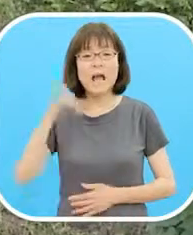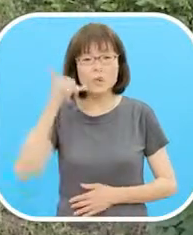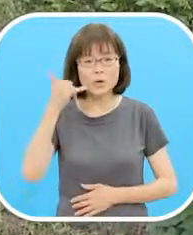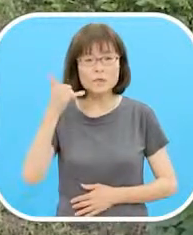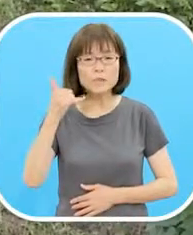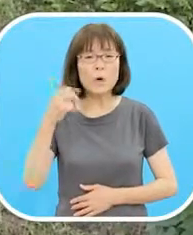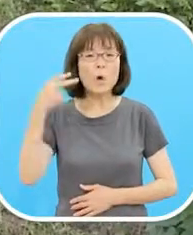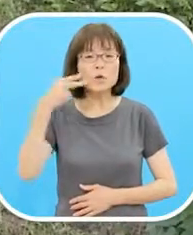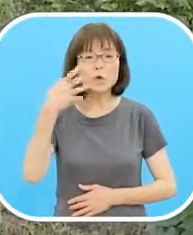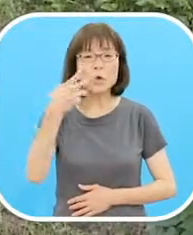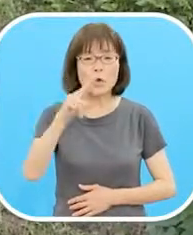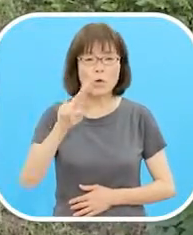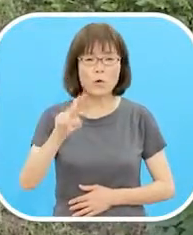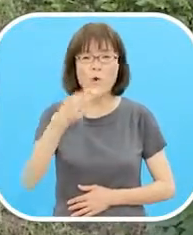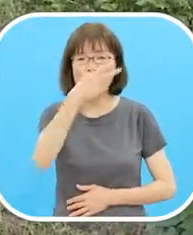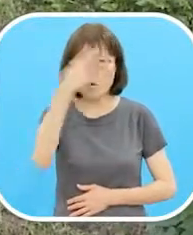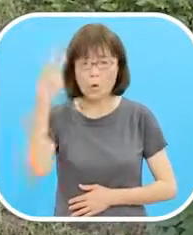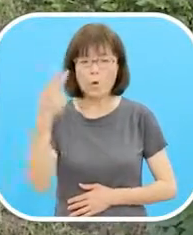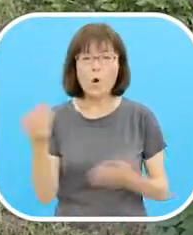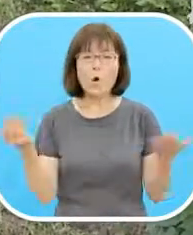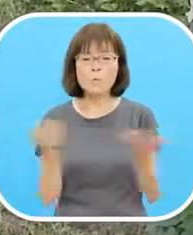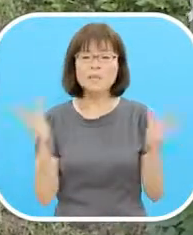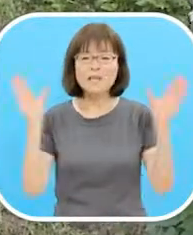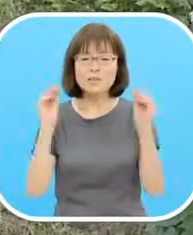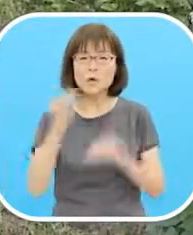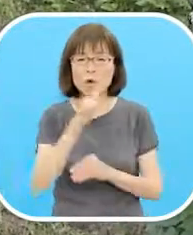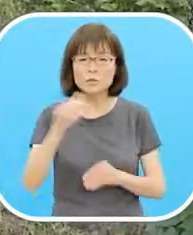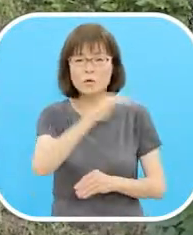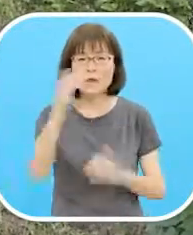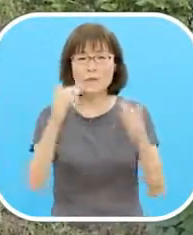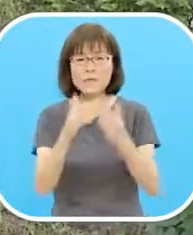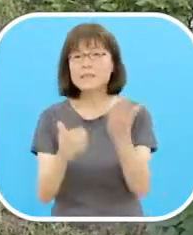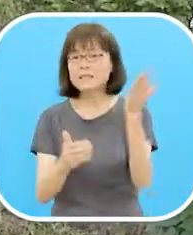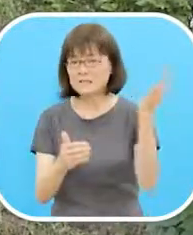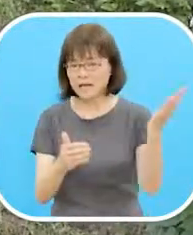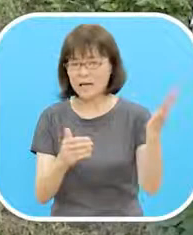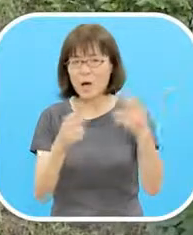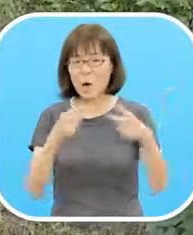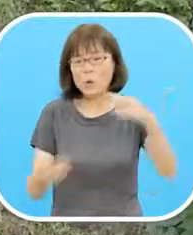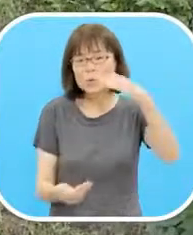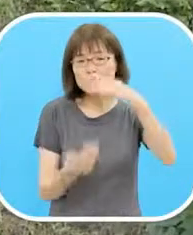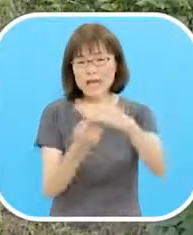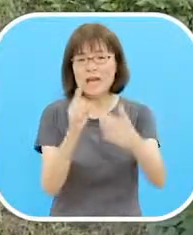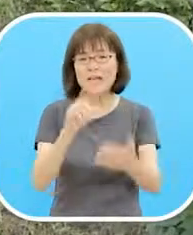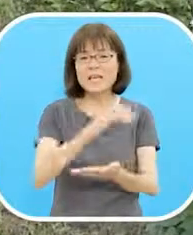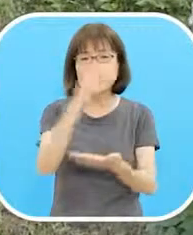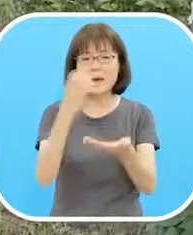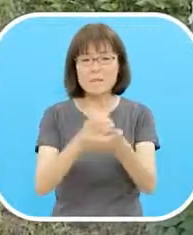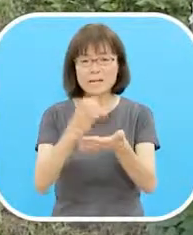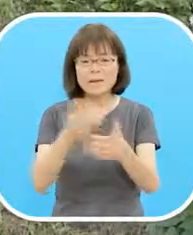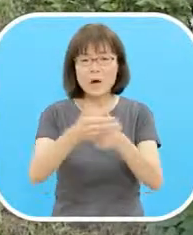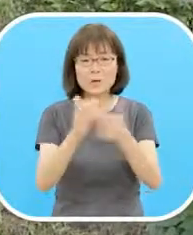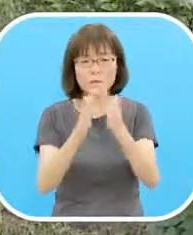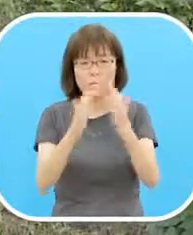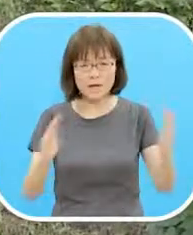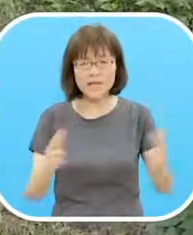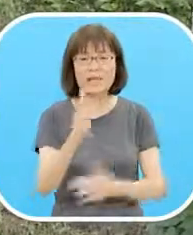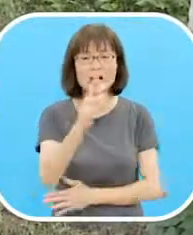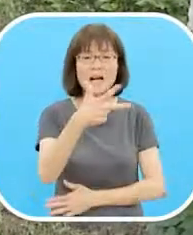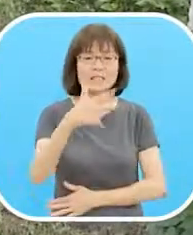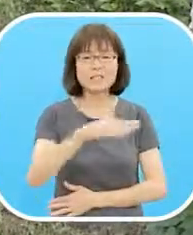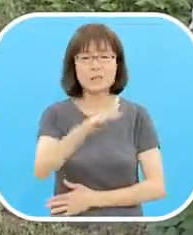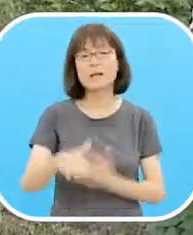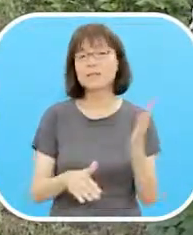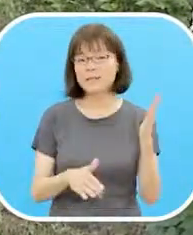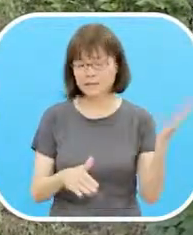能代松陽高校ビジネス情報部の山崎さんと北限檜山茶保存会の梶原さんです。梶